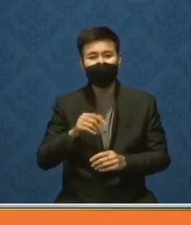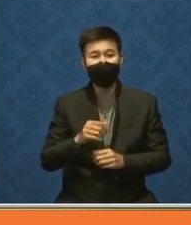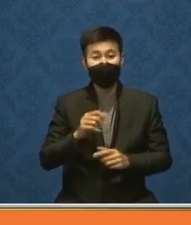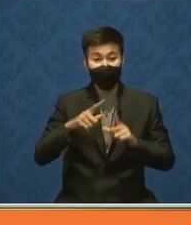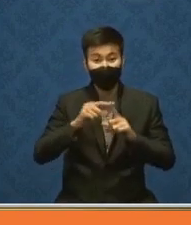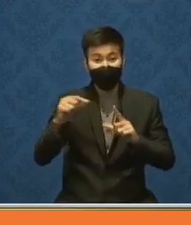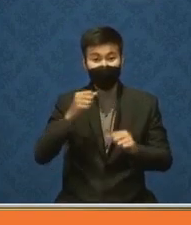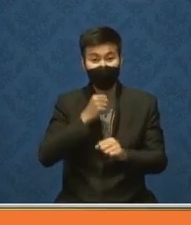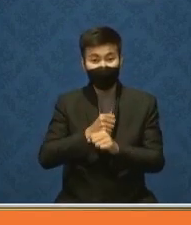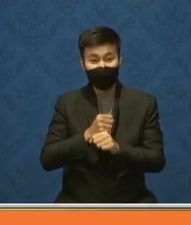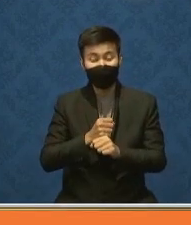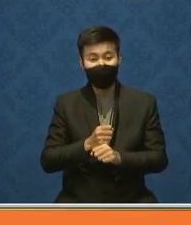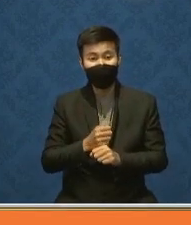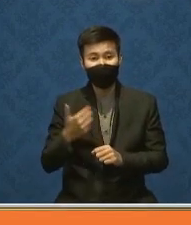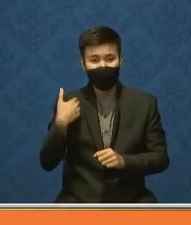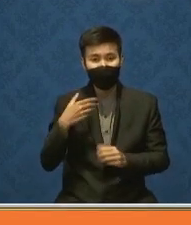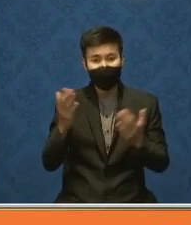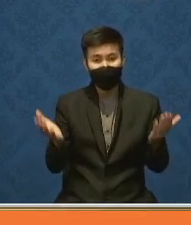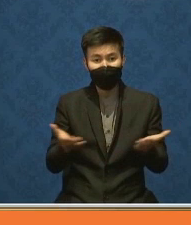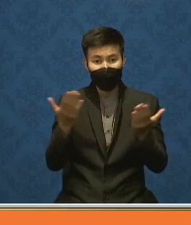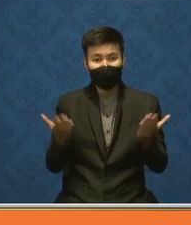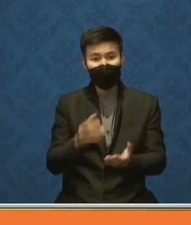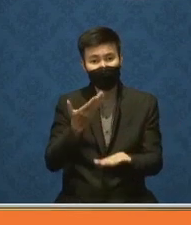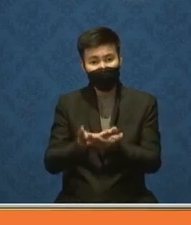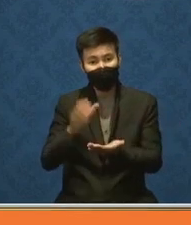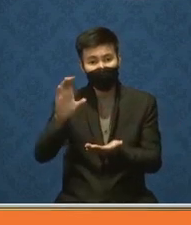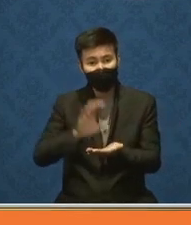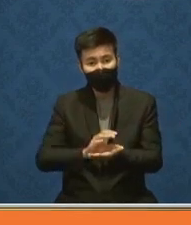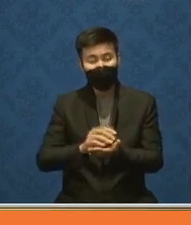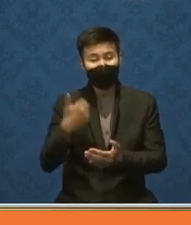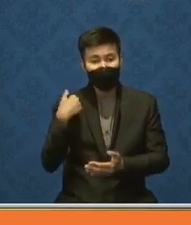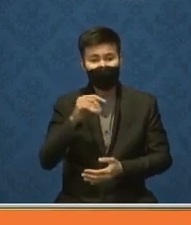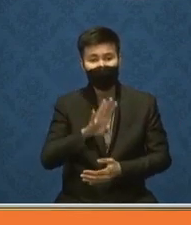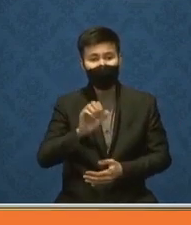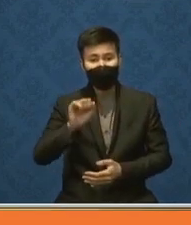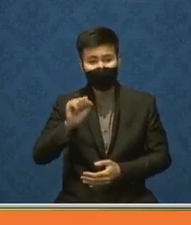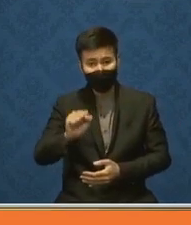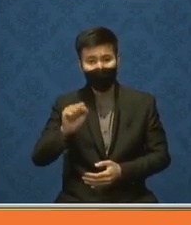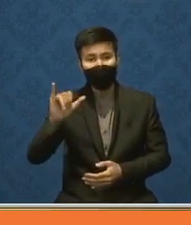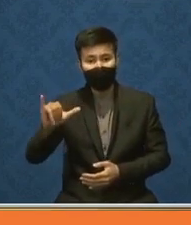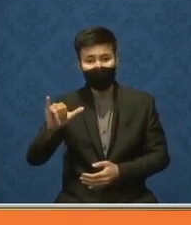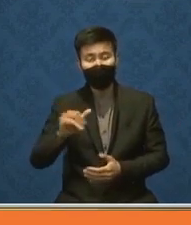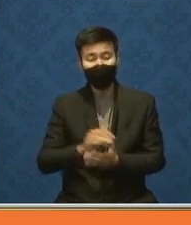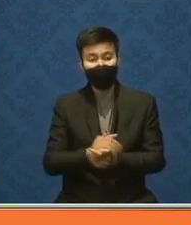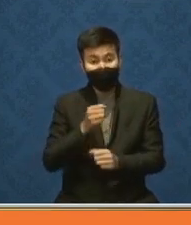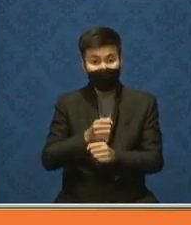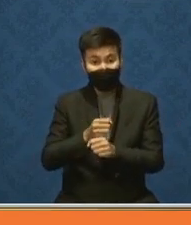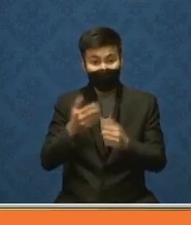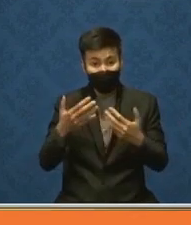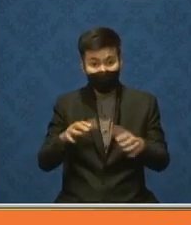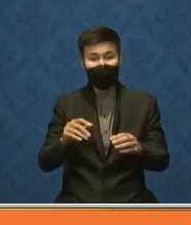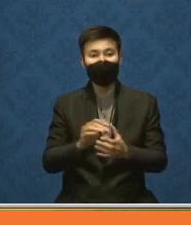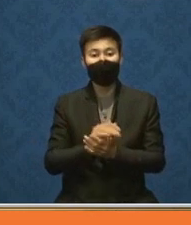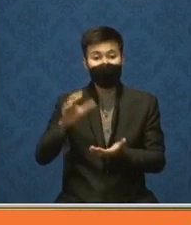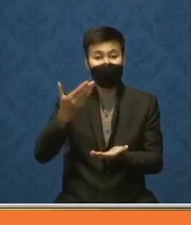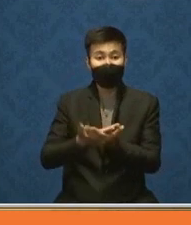ถ้าเราจะเสนอสลับงบ SME กับ EEC ครับให้บสย.เพิ่มขึ้นเพราะบสย.เนี่ยพิสูจน์มาแล้วครับเป็นงบประมาณส